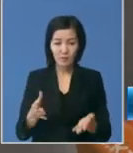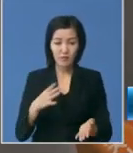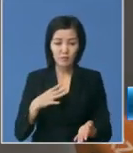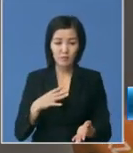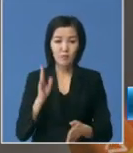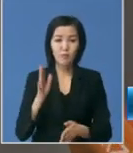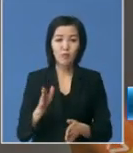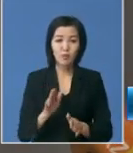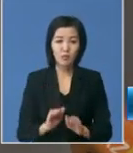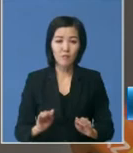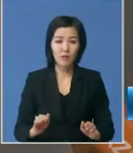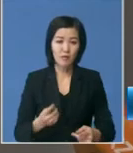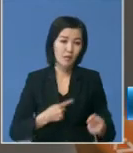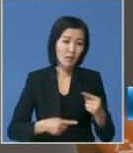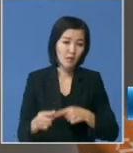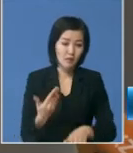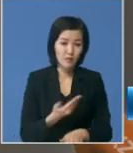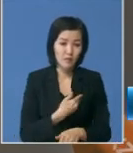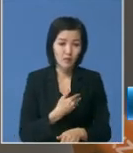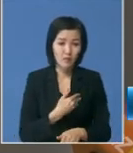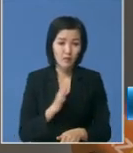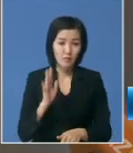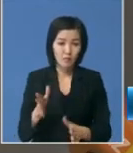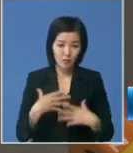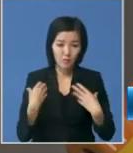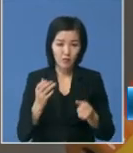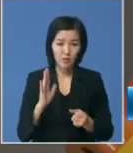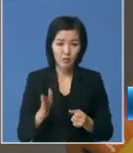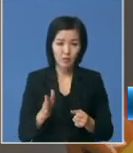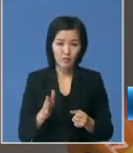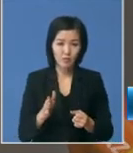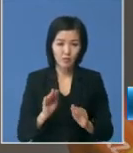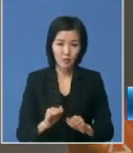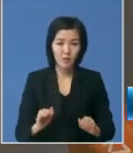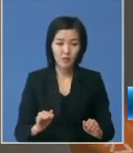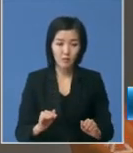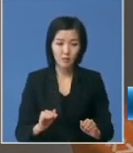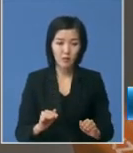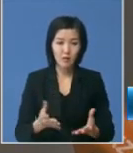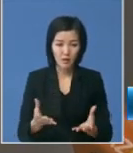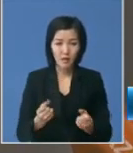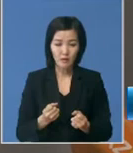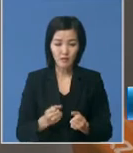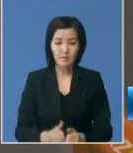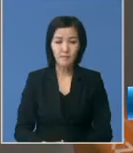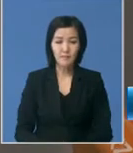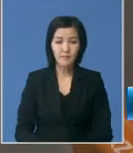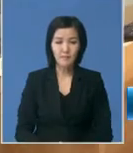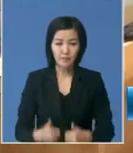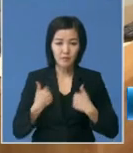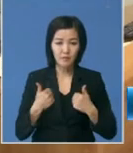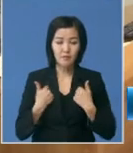Болашақта балаларымызды қайтарып алдым. Енді болашақта бәрі аман есен, бәрі дұрыс болса, балаларымды үміттенем енді алуға.